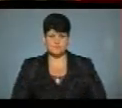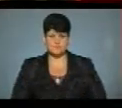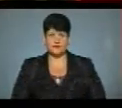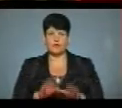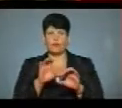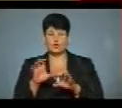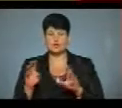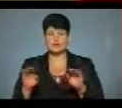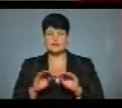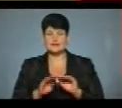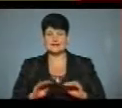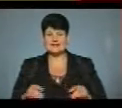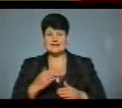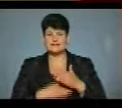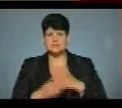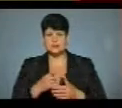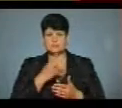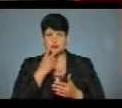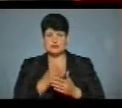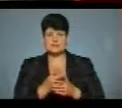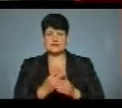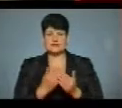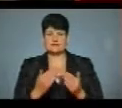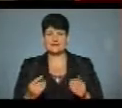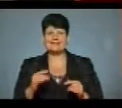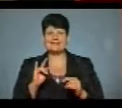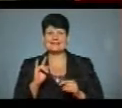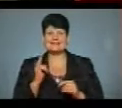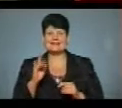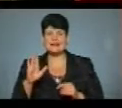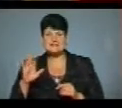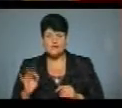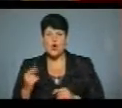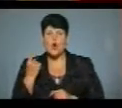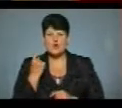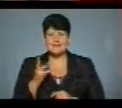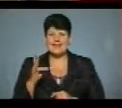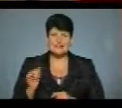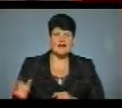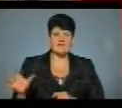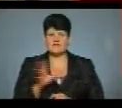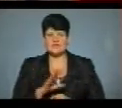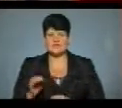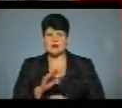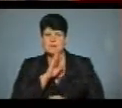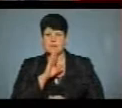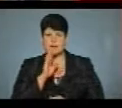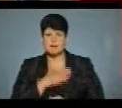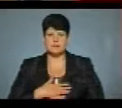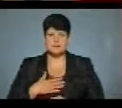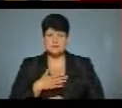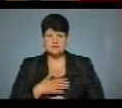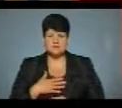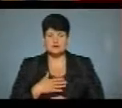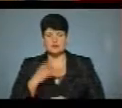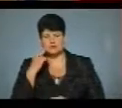з інвалідністю представили на виставці «Дитинство одне на всіх» в Тернополі. Мама переживала, думала, щоб все було добре.